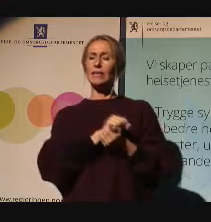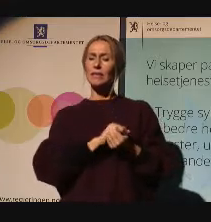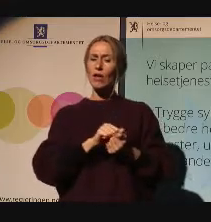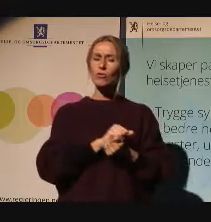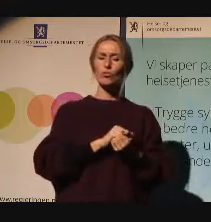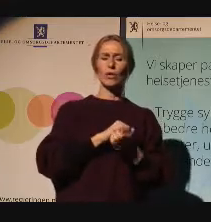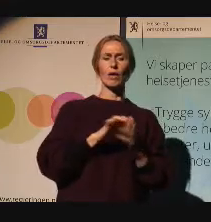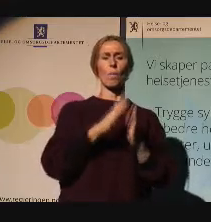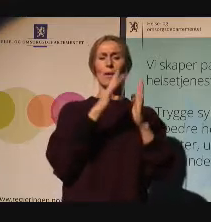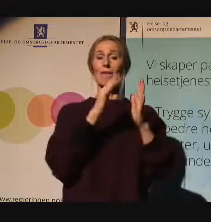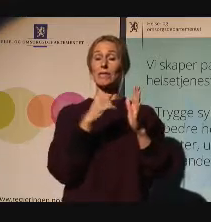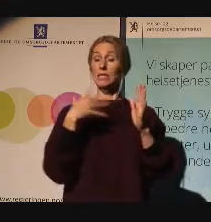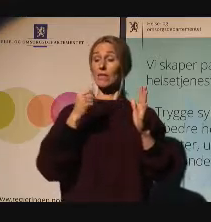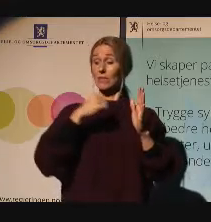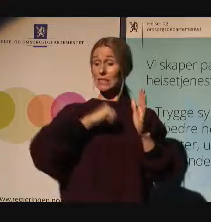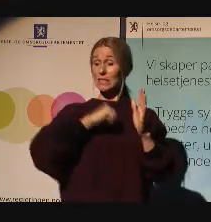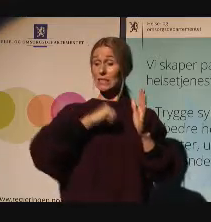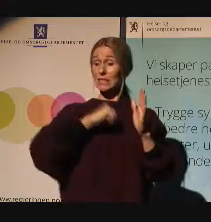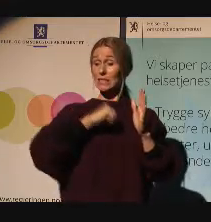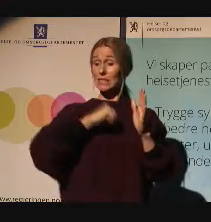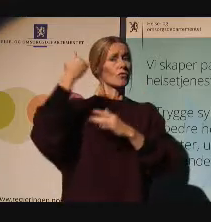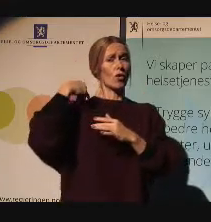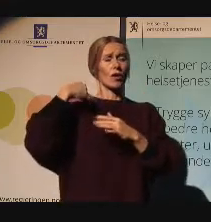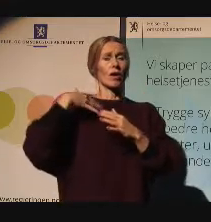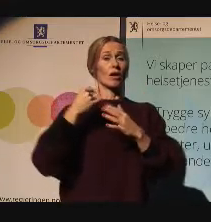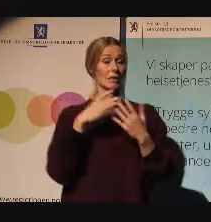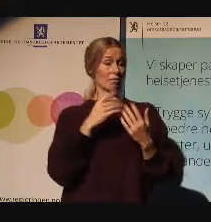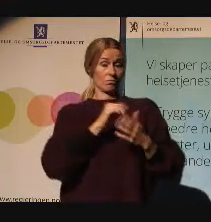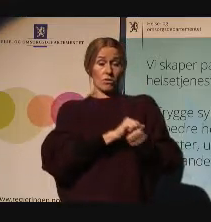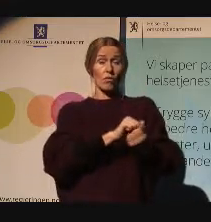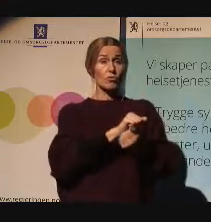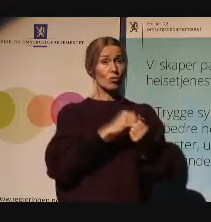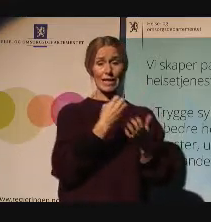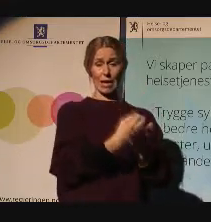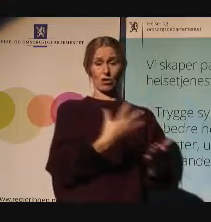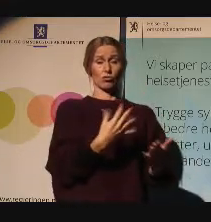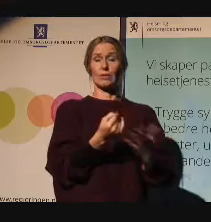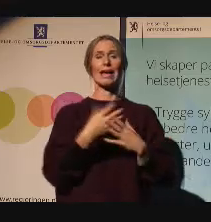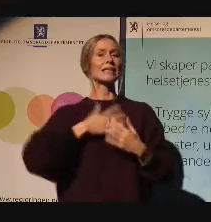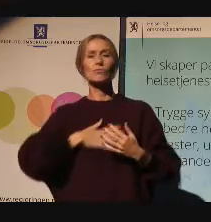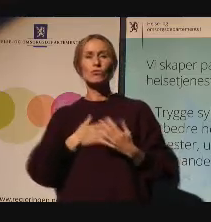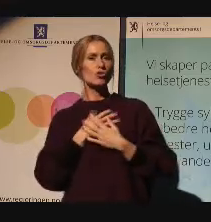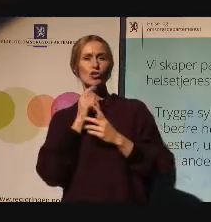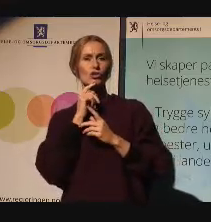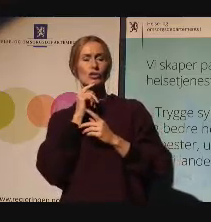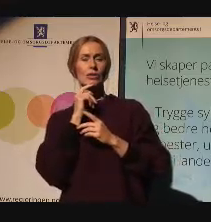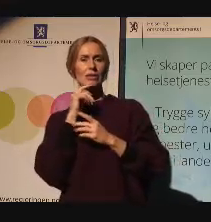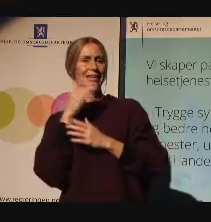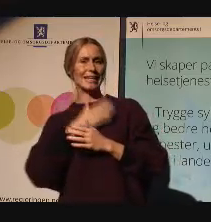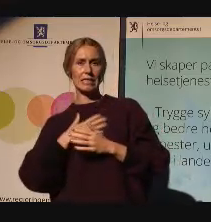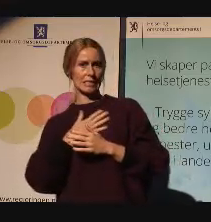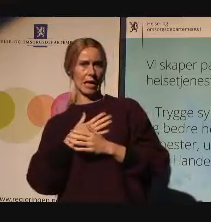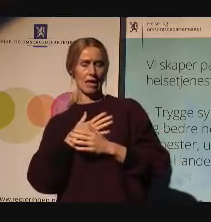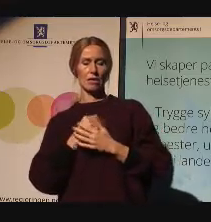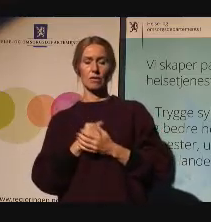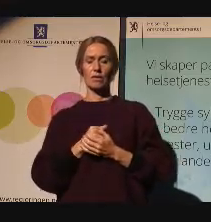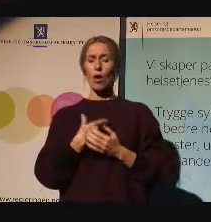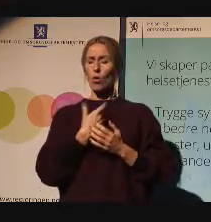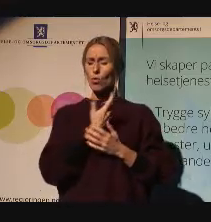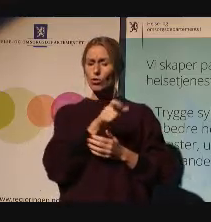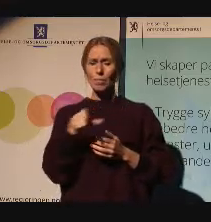opplevelse av vonde opplevelser, og ikke en psykisk lidelse. Og det viktig å lytte til disse ungdommene.